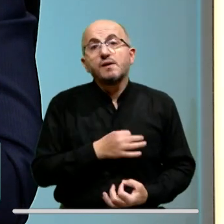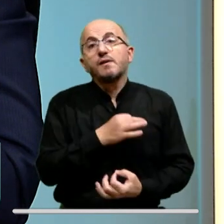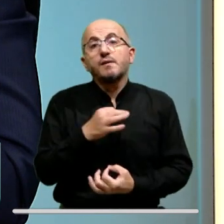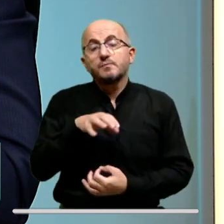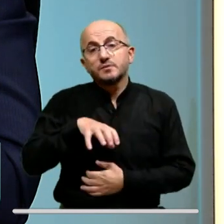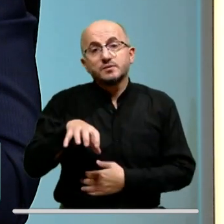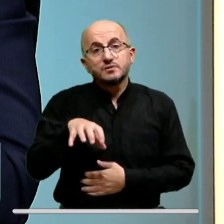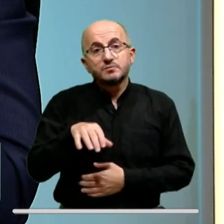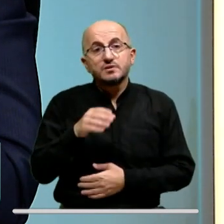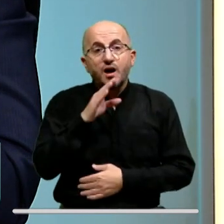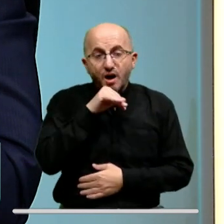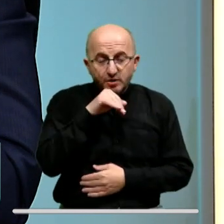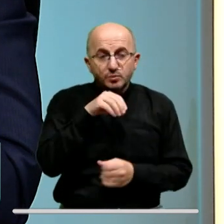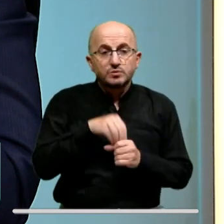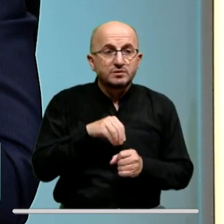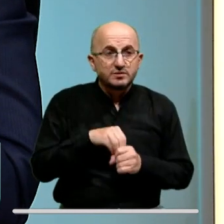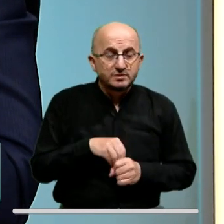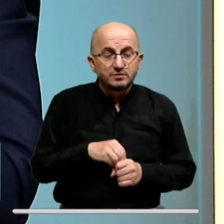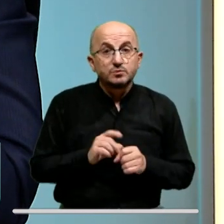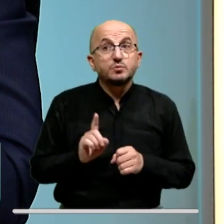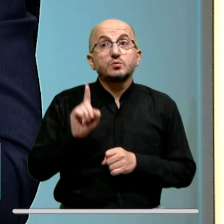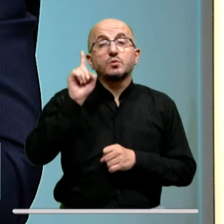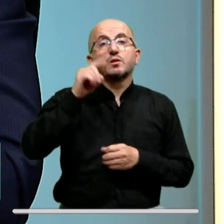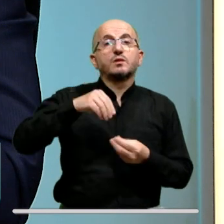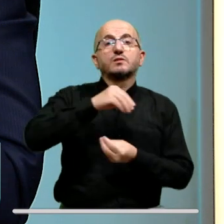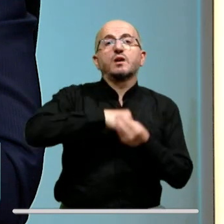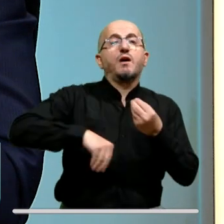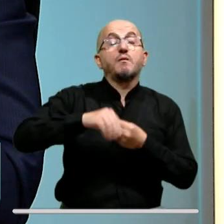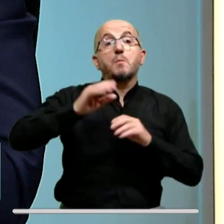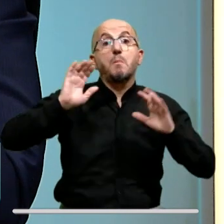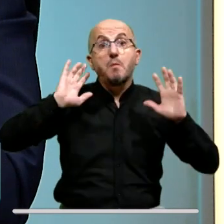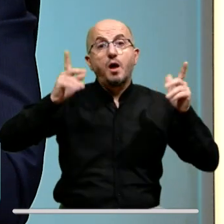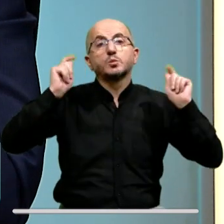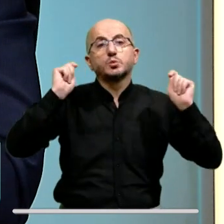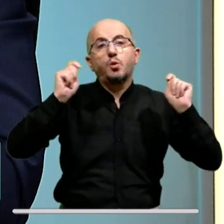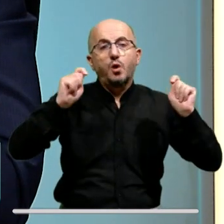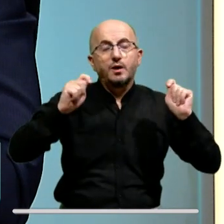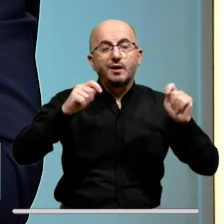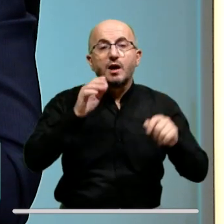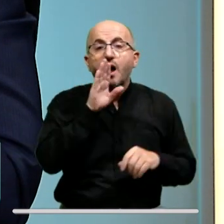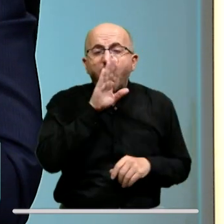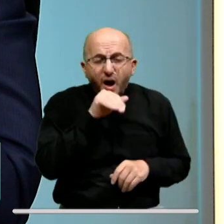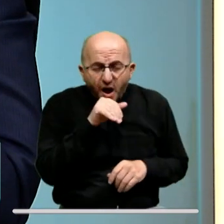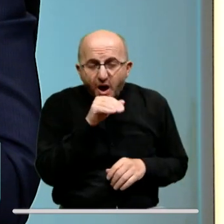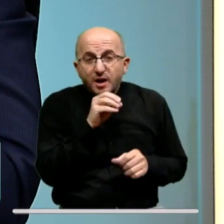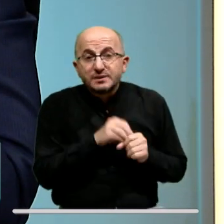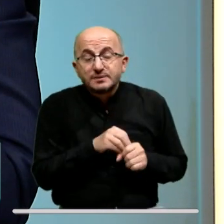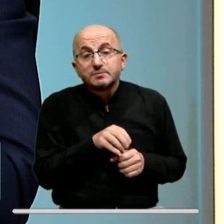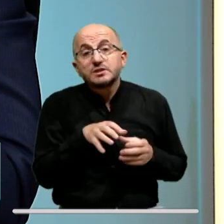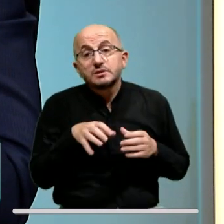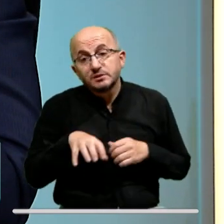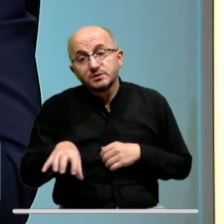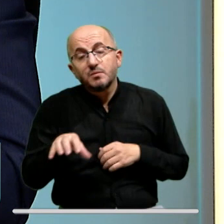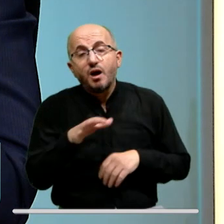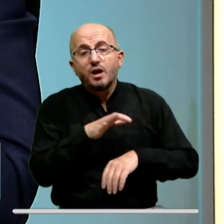bir kısmı burada yaşlı oldukları için, yukarıdan tavaf etmek bayağı bir zor. Evet. Yaşlı oldukları için, bir kısmı